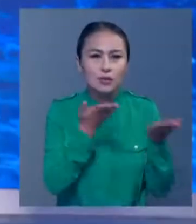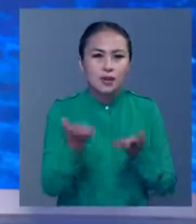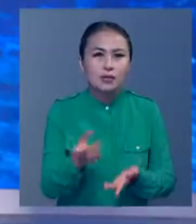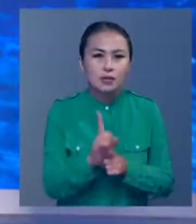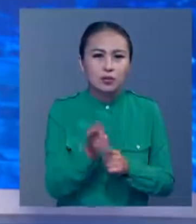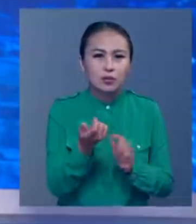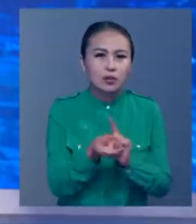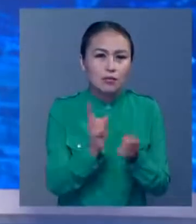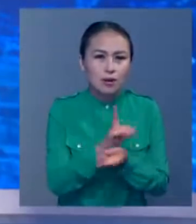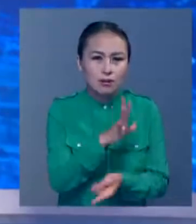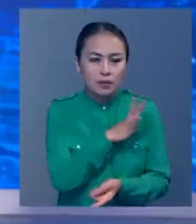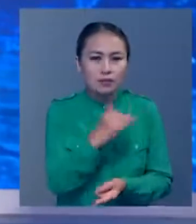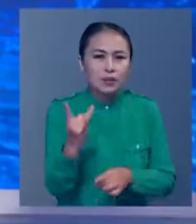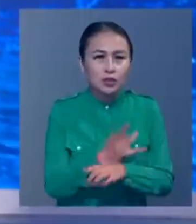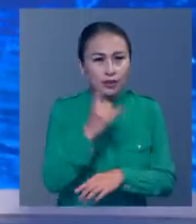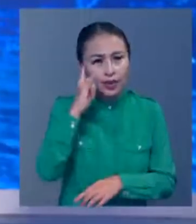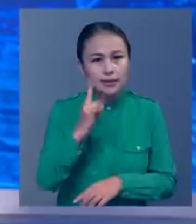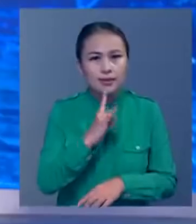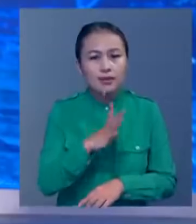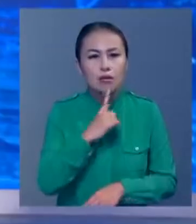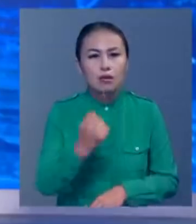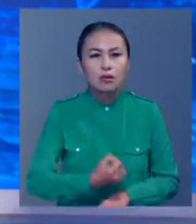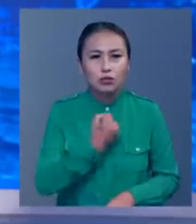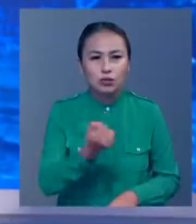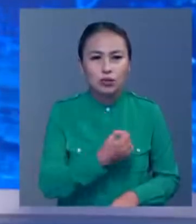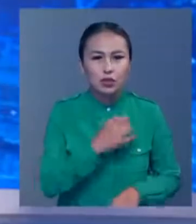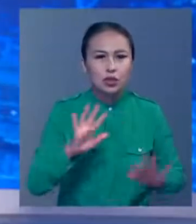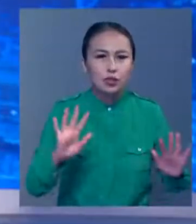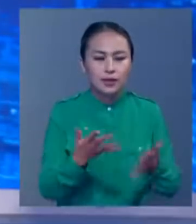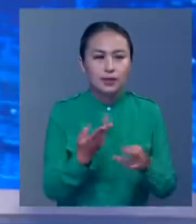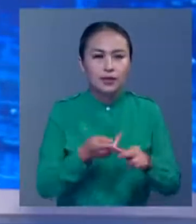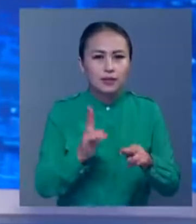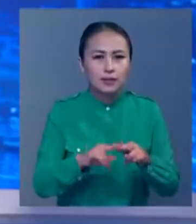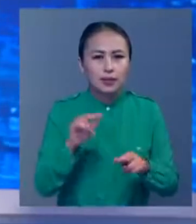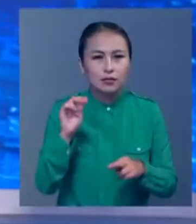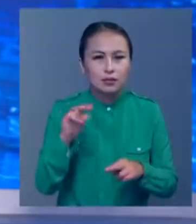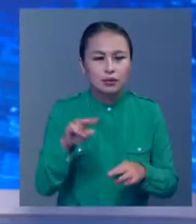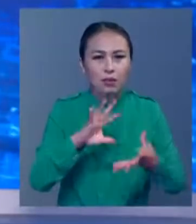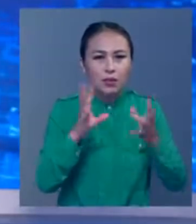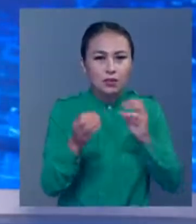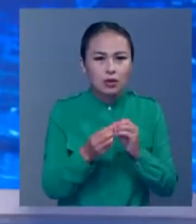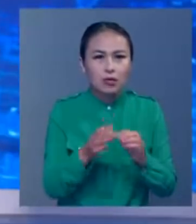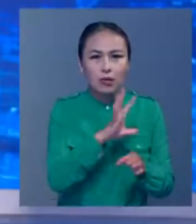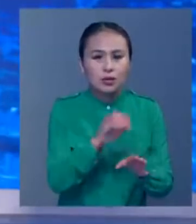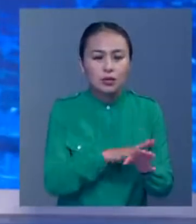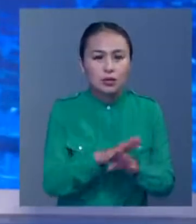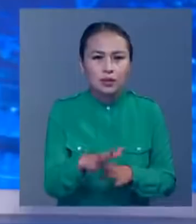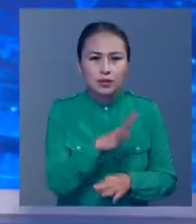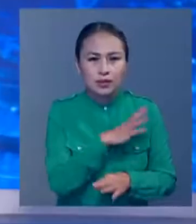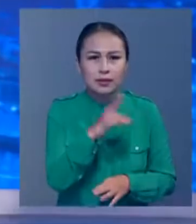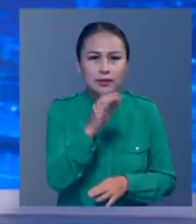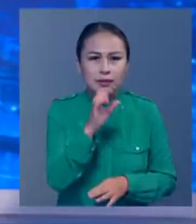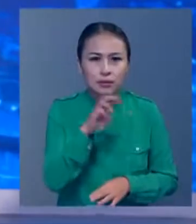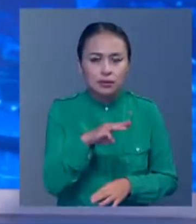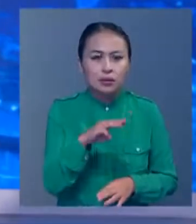шақырылымда біраз өзгешелік болды. Яғни бірінші рет Қазақстанның қарулы күштері төтенше жағдай кезінде жеке құраммен толықтырылды.